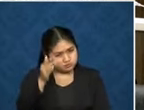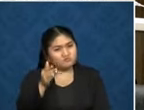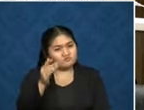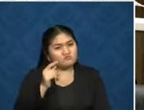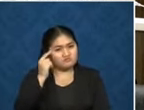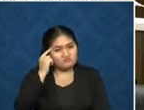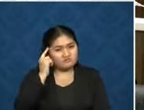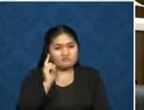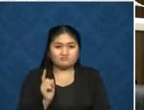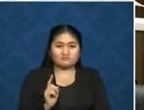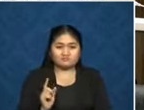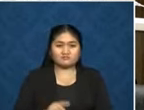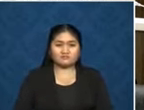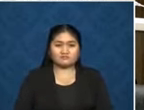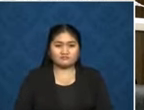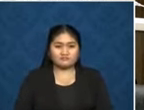า